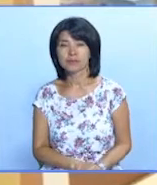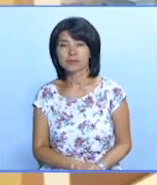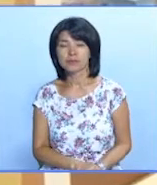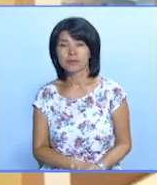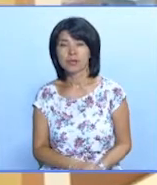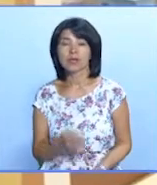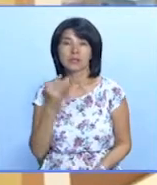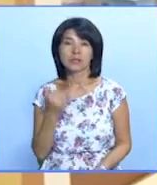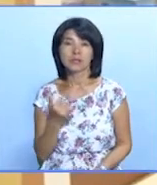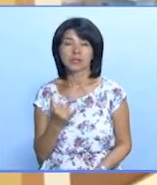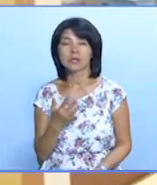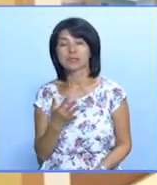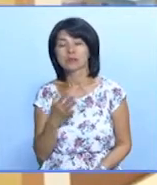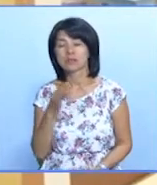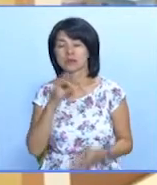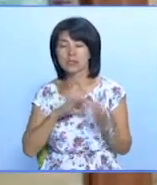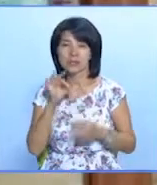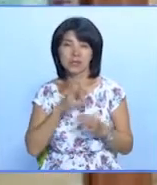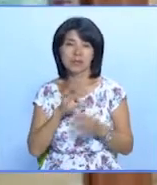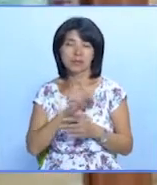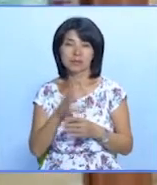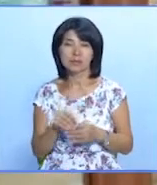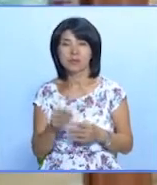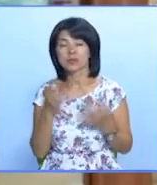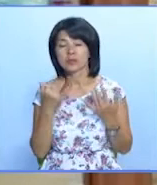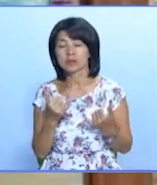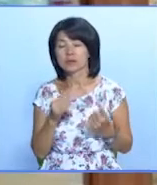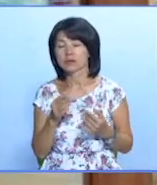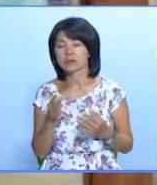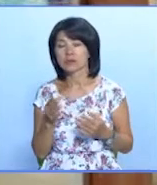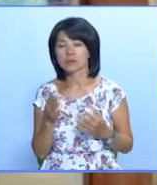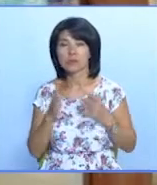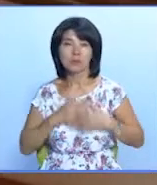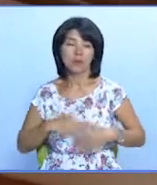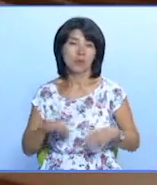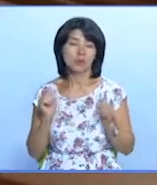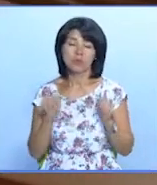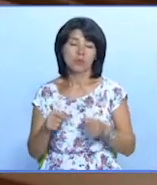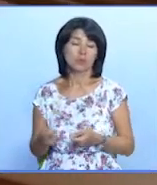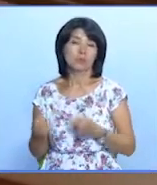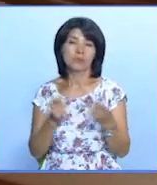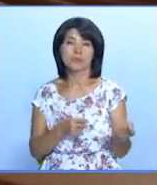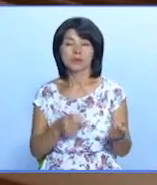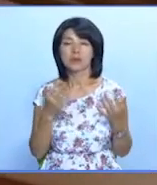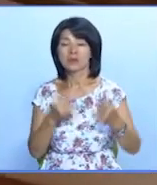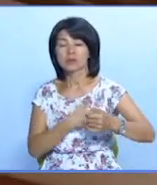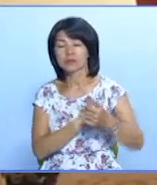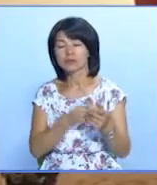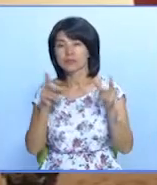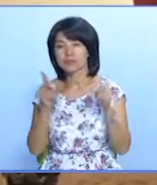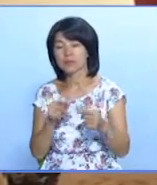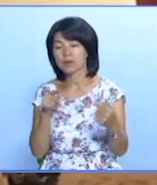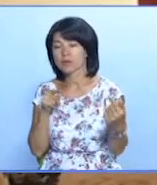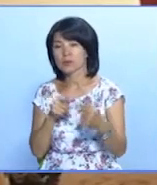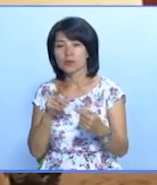Қазіргі уақытта дәрі-дәрмекті тұрақтандыру қорындағы емдом заттары дәріханаларға жеткізілуде. Аса қажетті антибиотиктер қызу түсіретін вирусқа қарсы